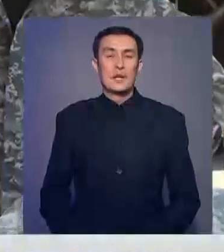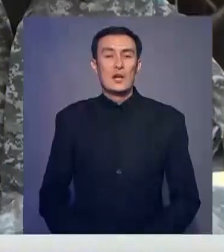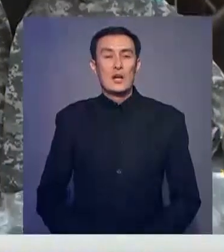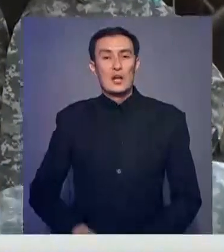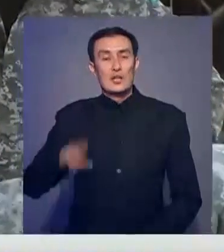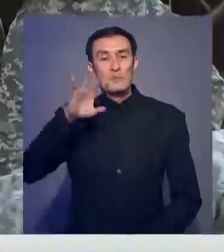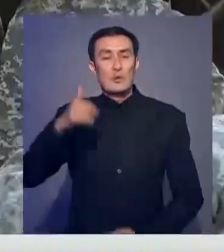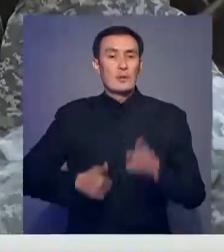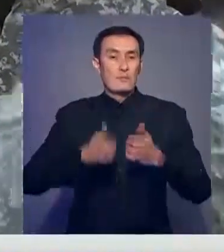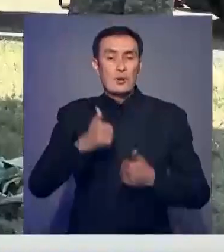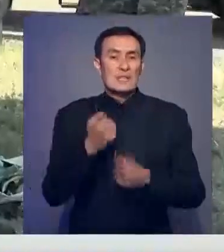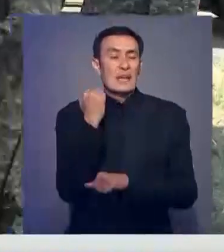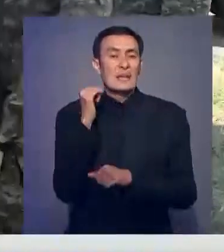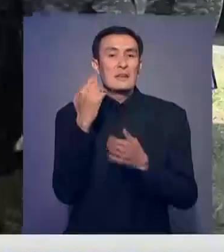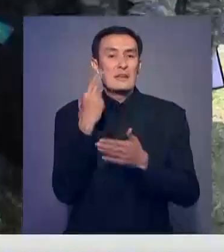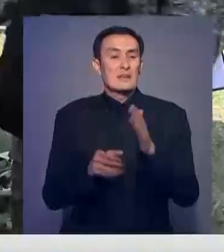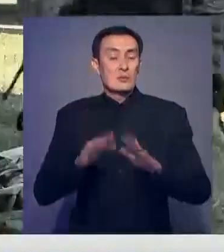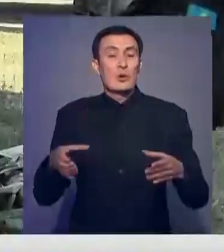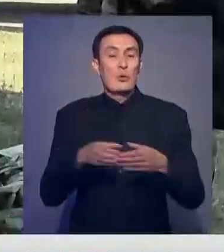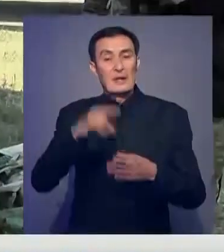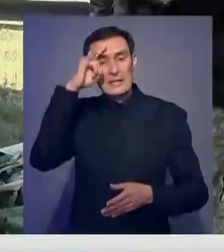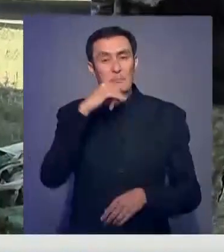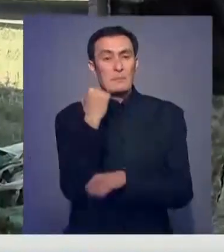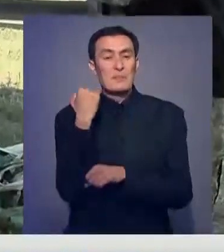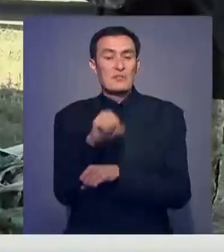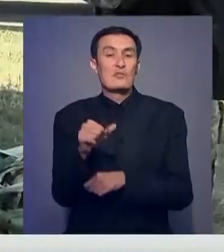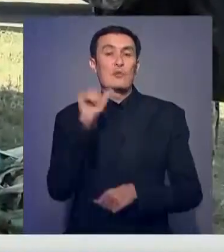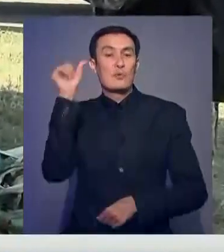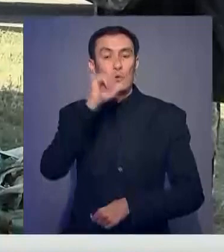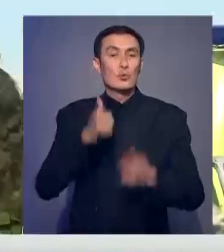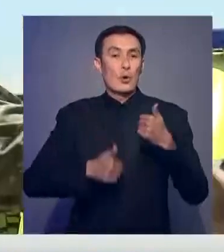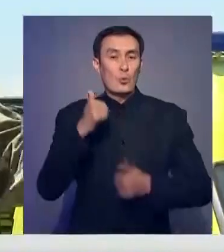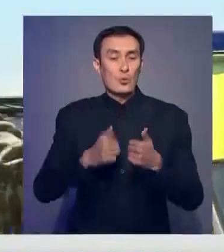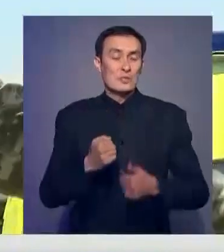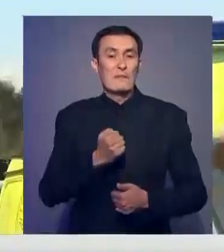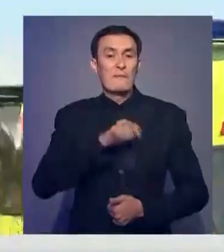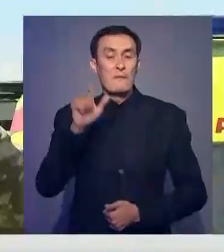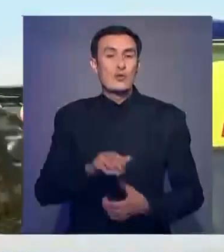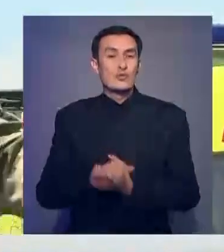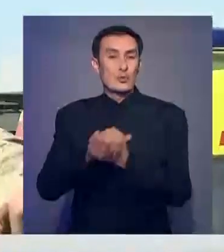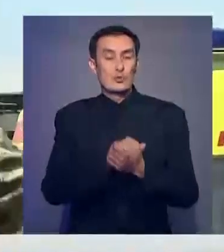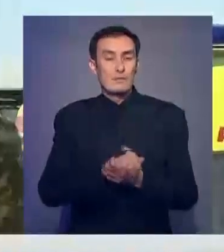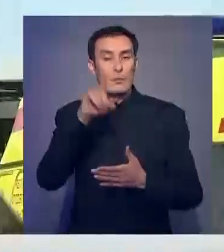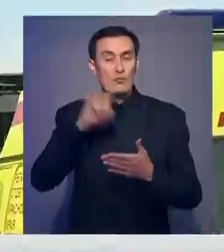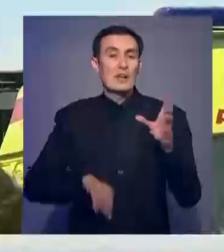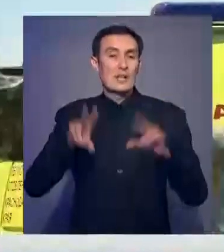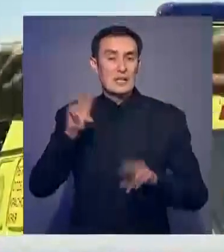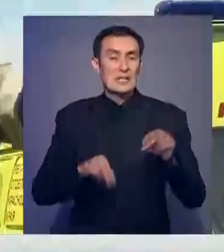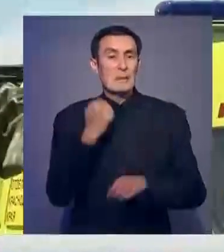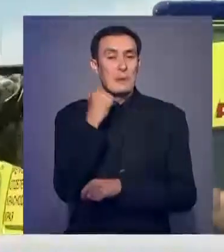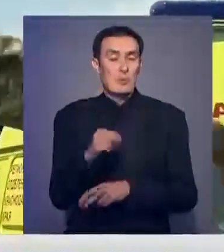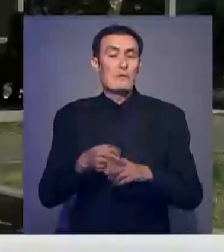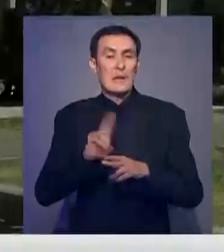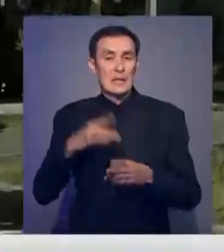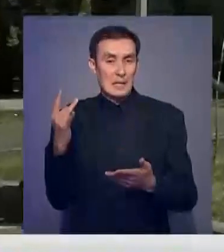Чемпионы борются и не сдаются. Команда Казахстана, победившая в прошлом году на конкурсе «Воин Содружества», уверенно рассчитывает на победу и в